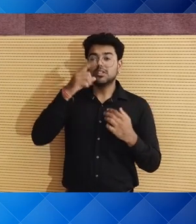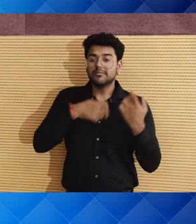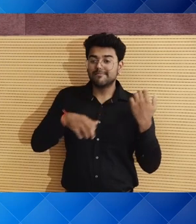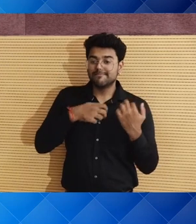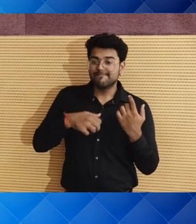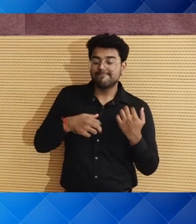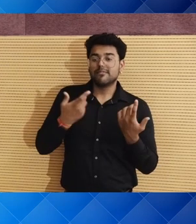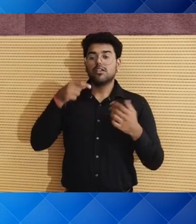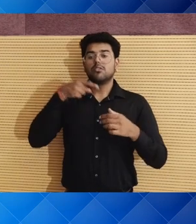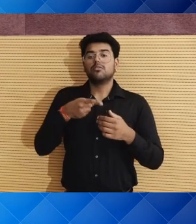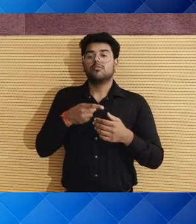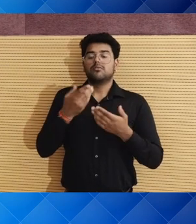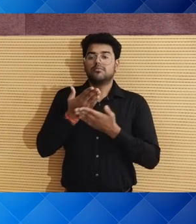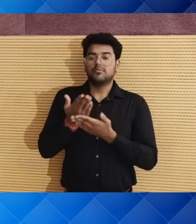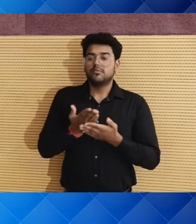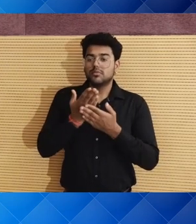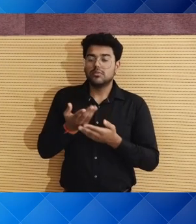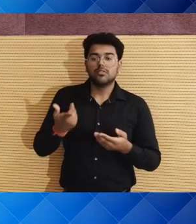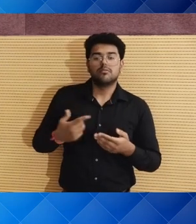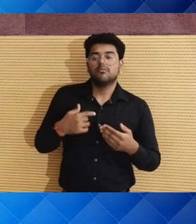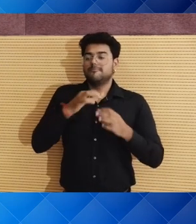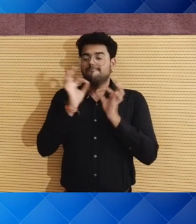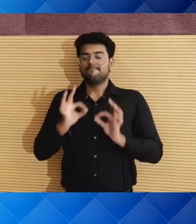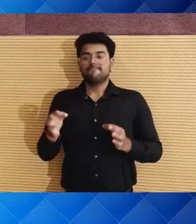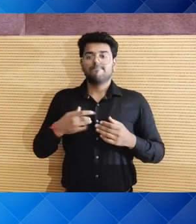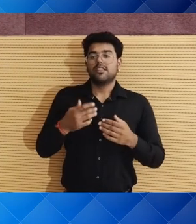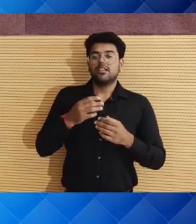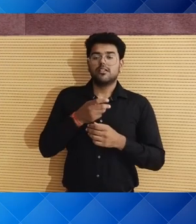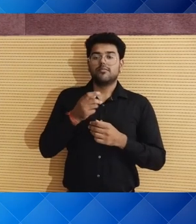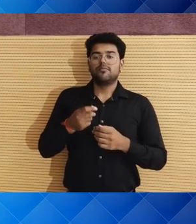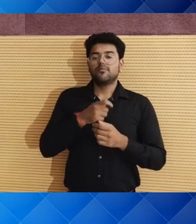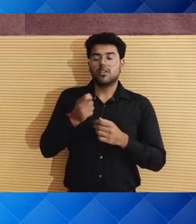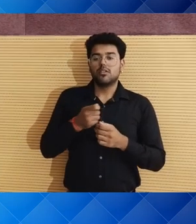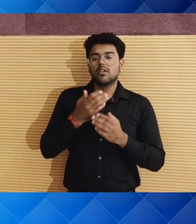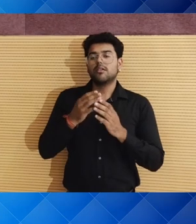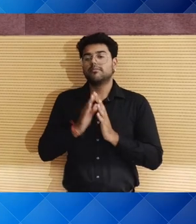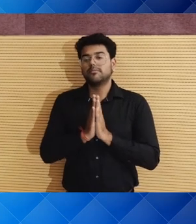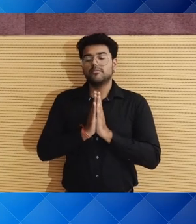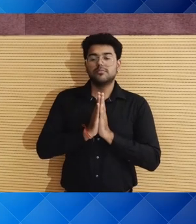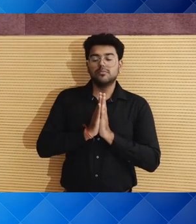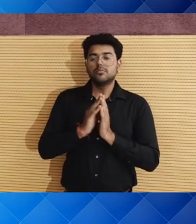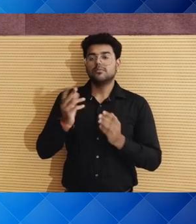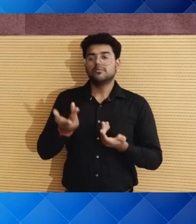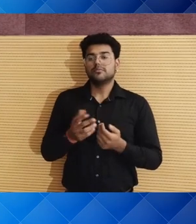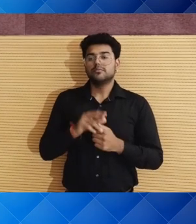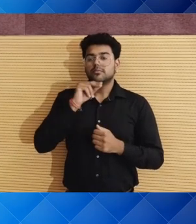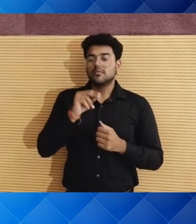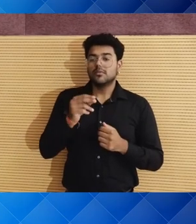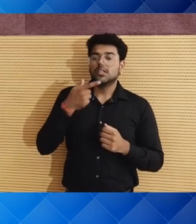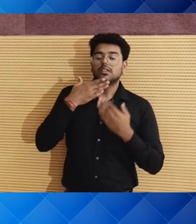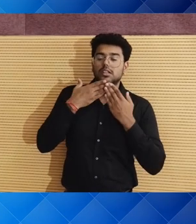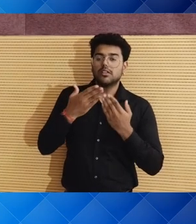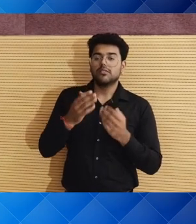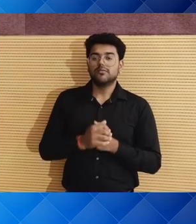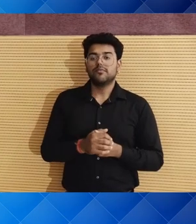पूजा तक के लिए हमको आगे बढ़ने के लिए तैयार होने के लिए एक मंत्रोच्चार किया, यहाँ पे मैं प्रार्थना की, उन सबका बहुत बहुत धन्यवाद